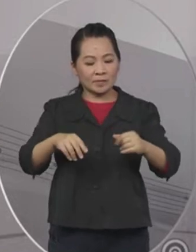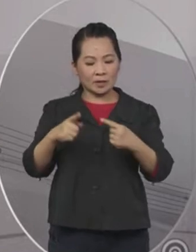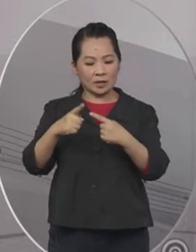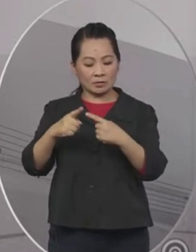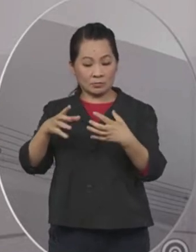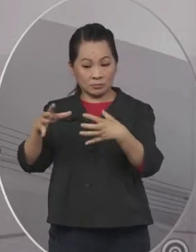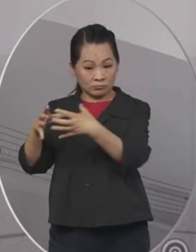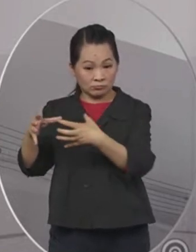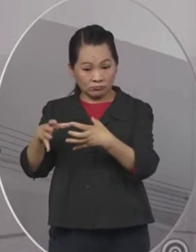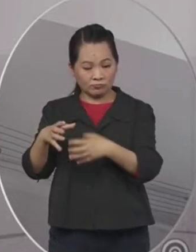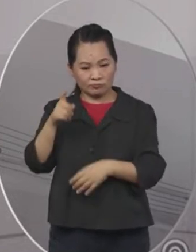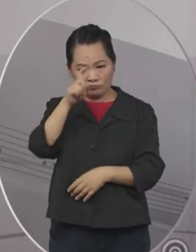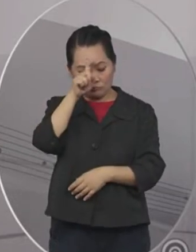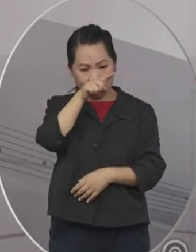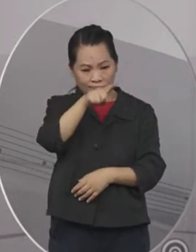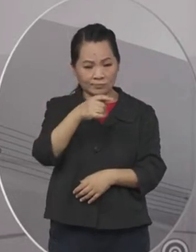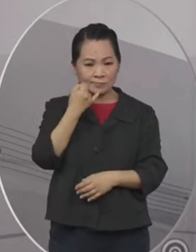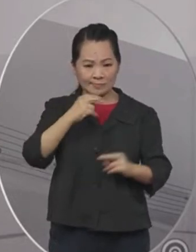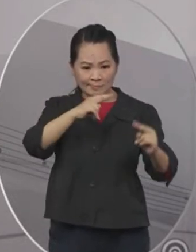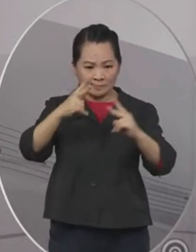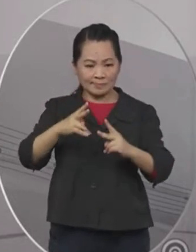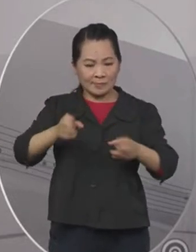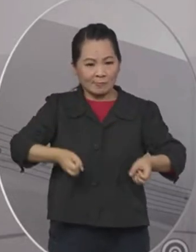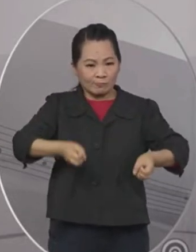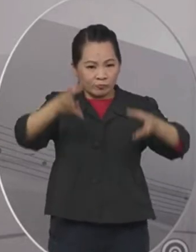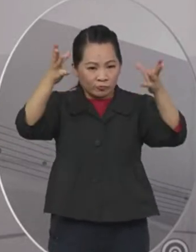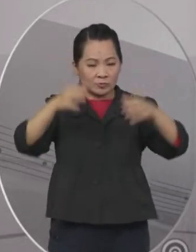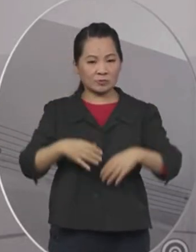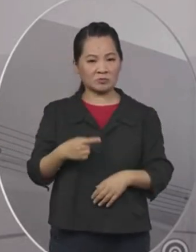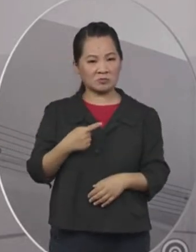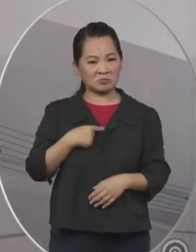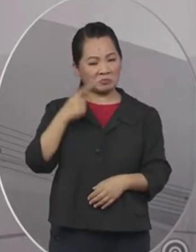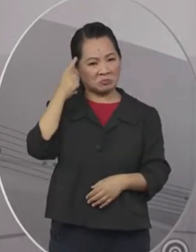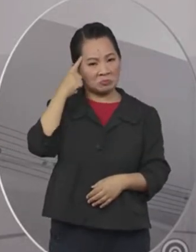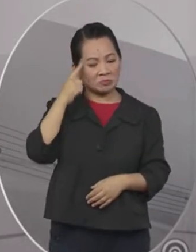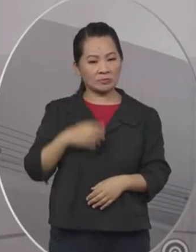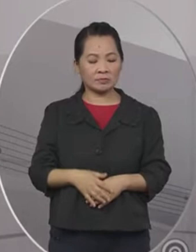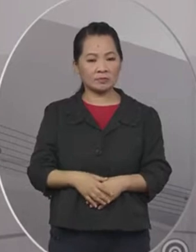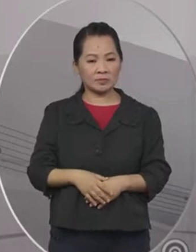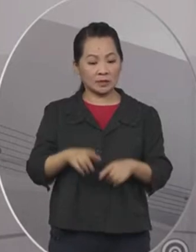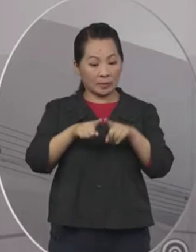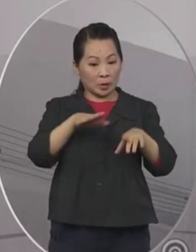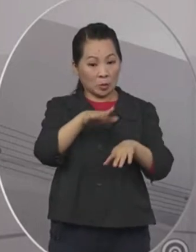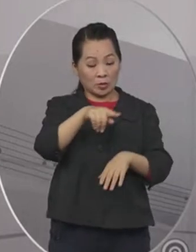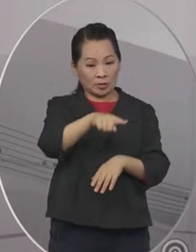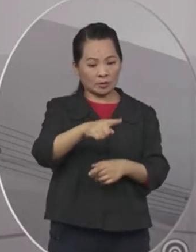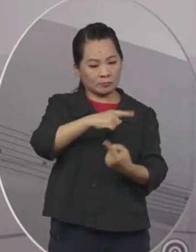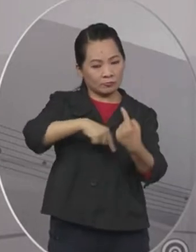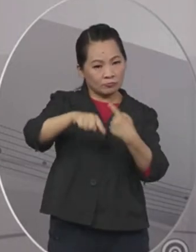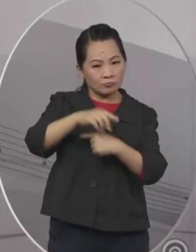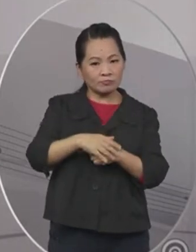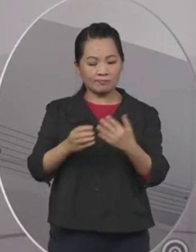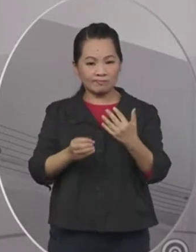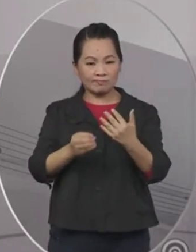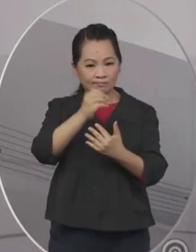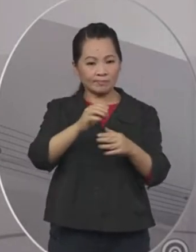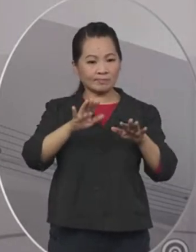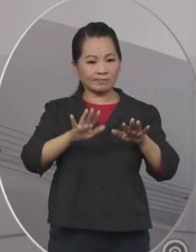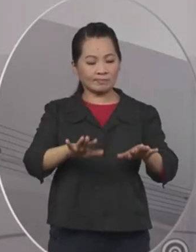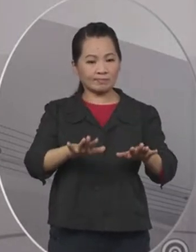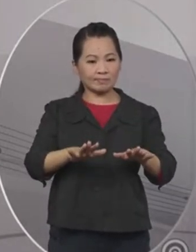人希望把这个地方打造成水泥大楼。玉阳主张关渡平原应该转型升级现有